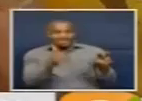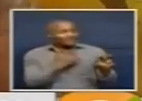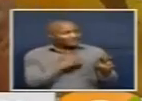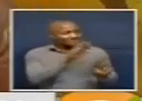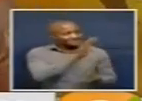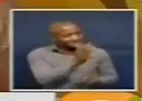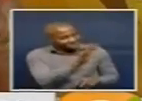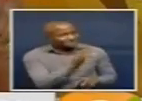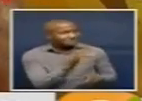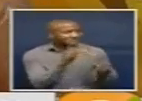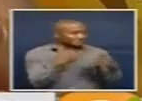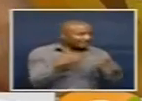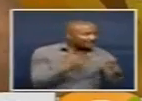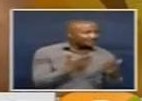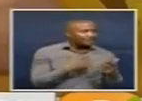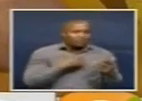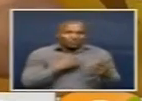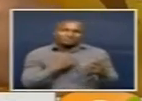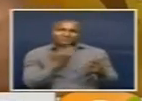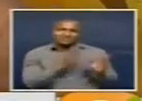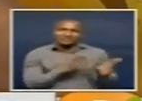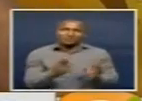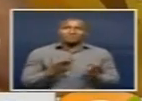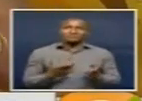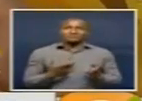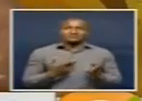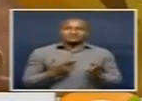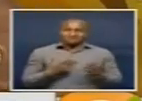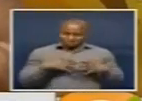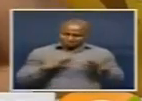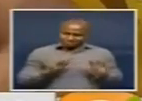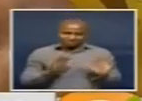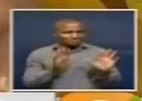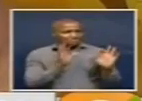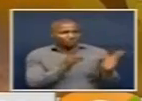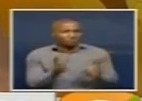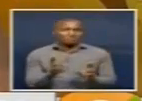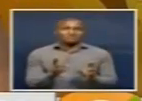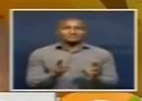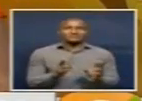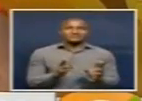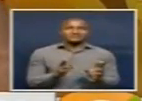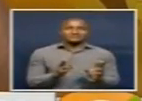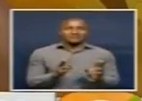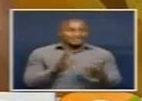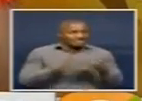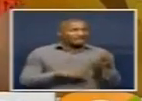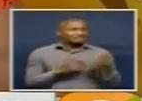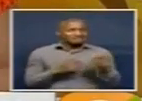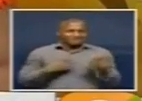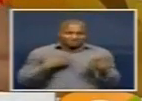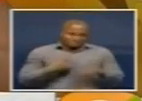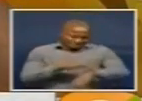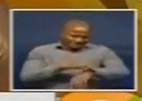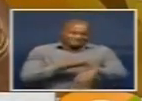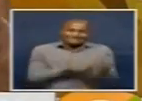hata kama mnasema kwamba ni za ushamba, si ufanye hapa kwa matiti kidogo, fanye tu gadas kidogo tu, alafu twende size na mwili wako. Lakini sasa